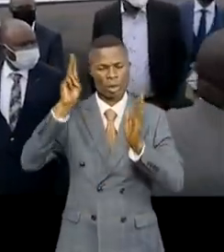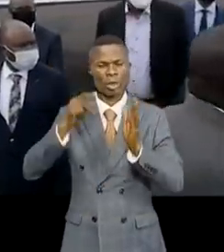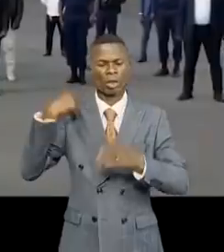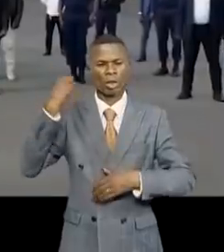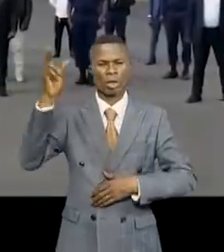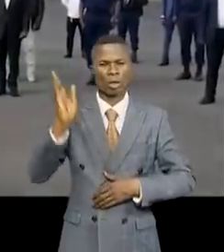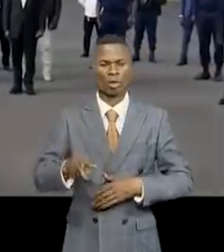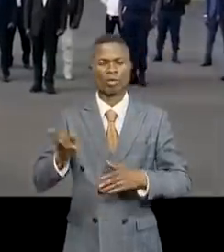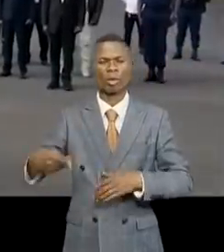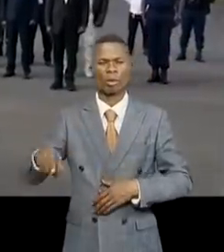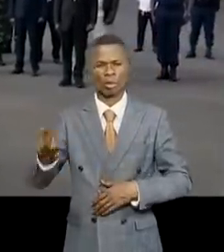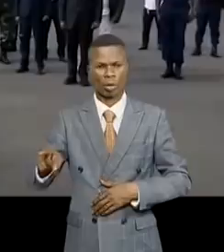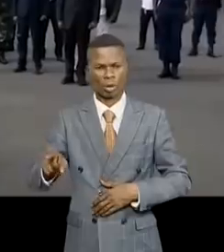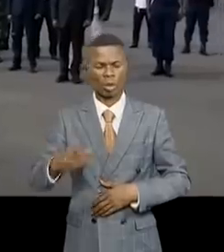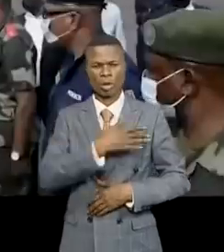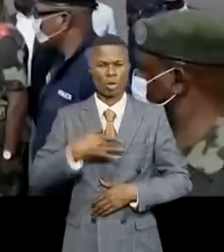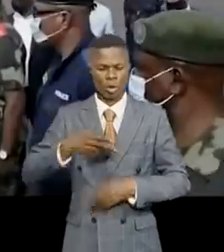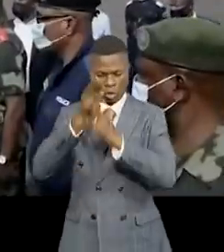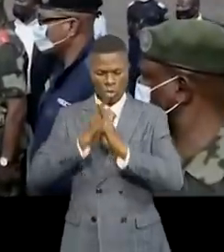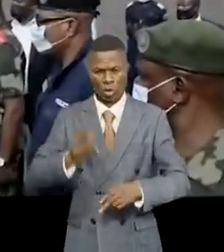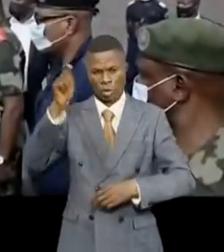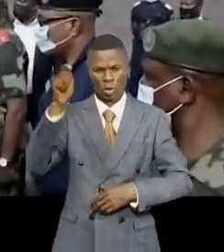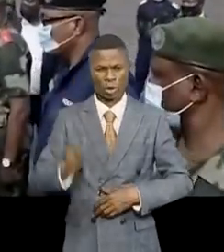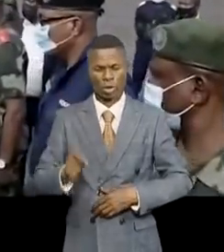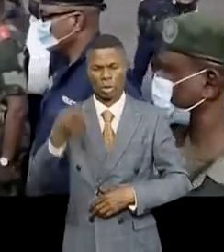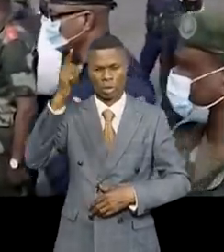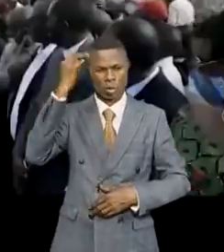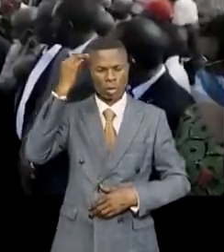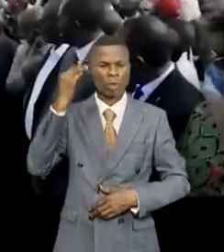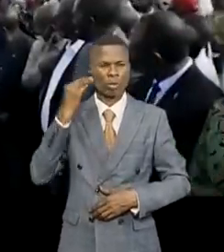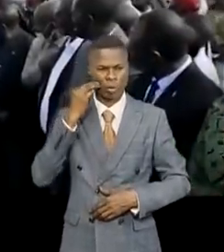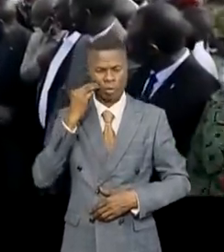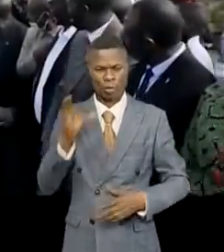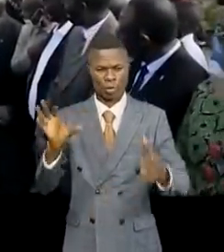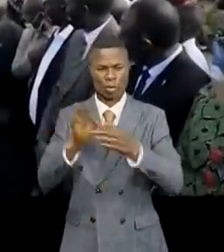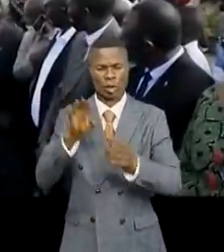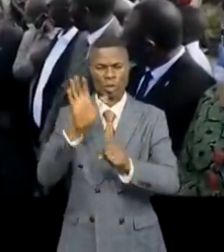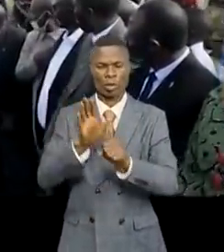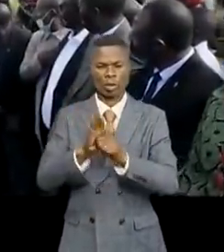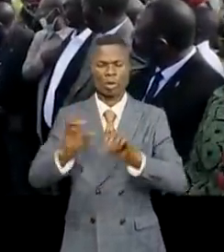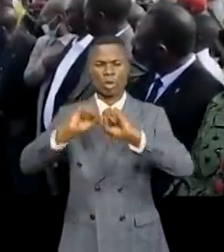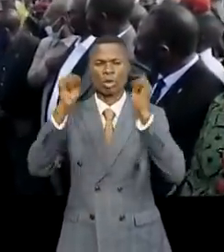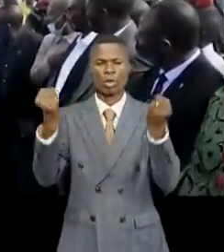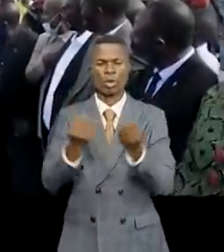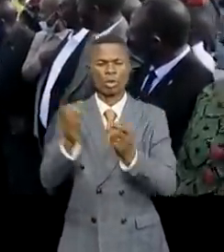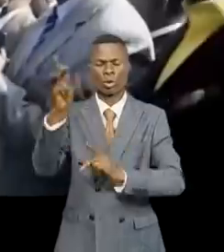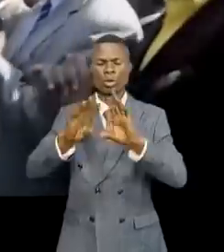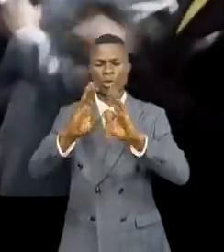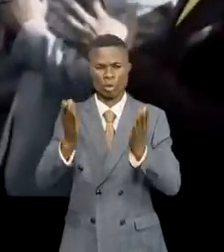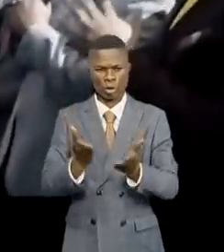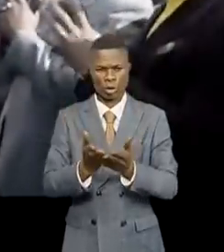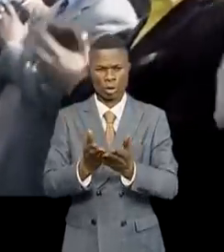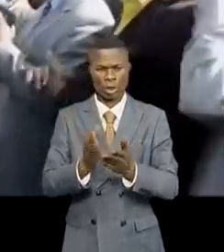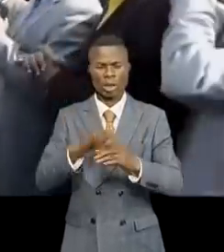de Ogwavidje. Au nord militaire, le chef de l'exécutif national a communié avec les différentes couches sociales de la population avant